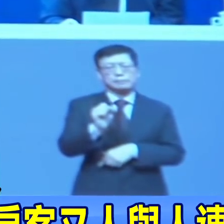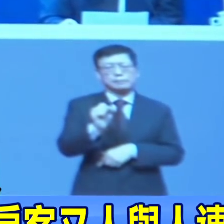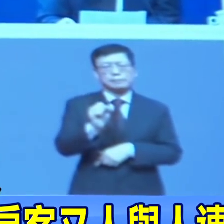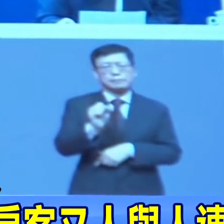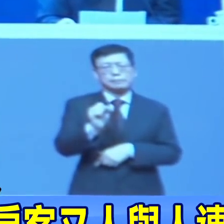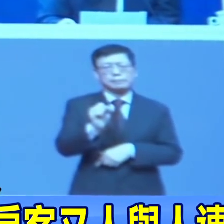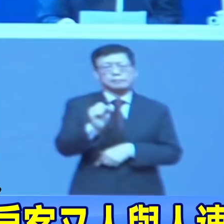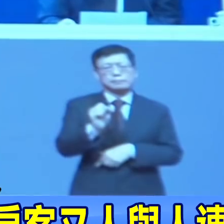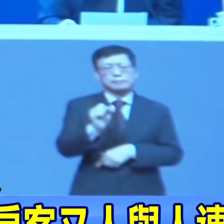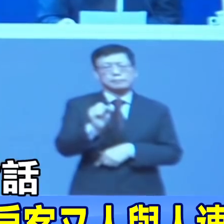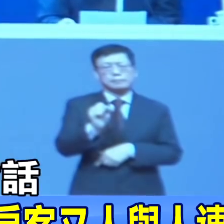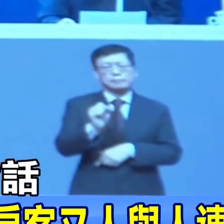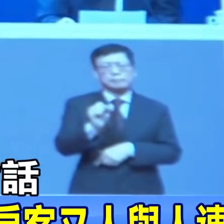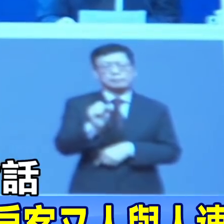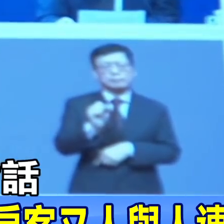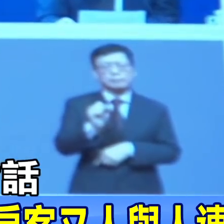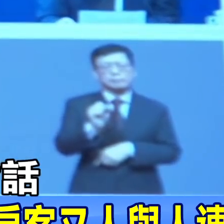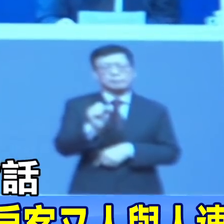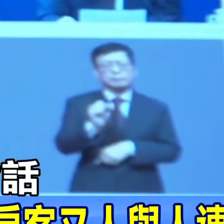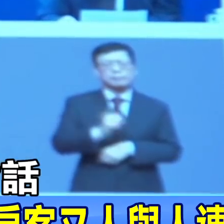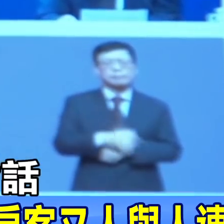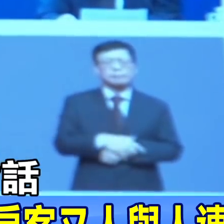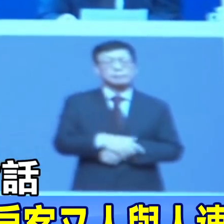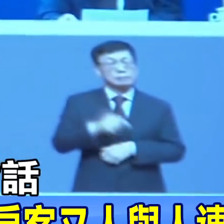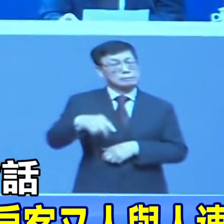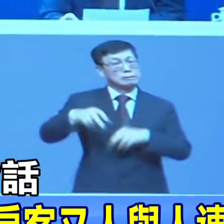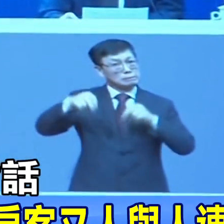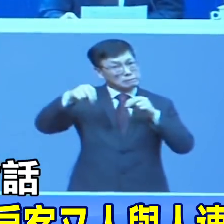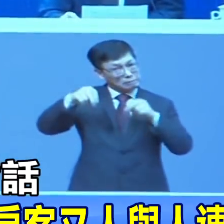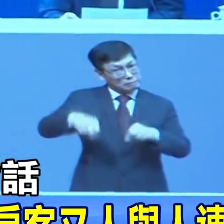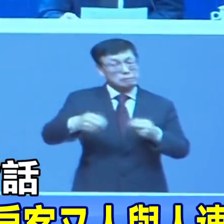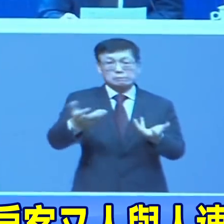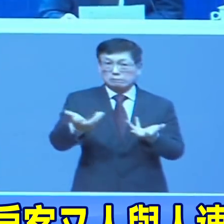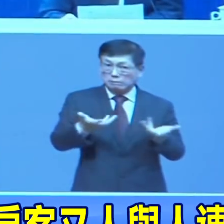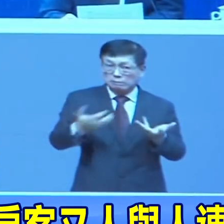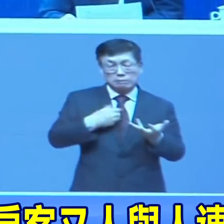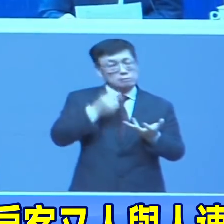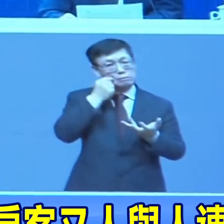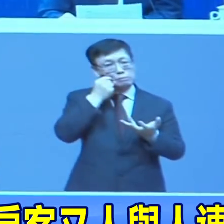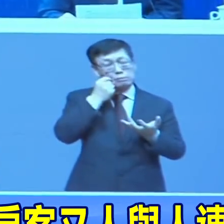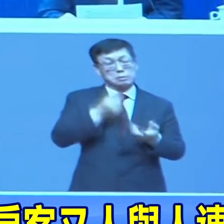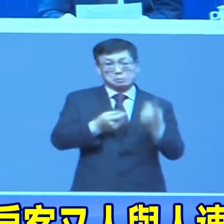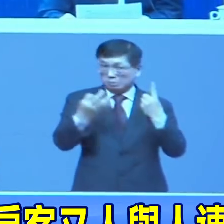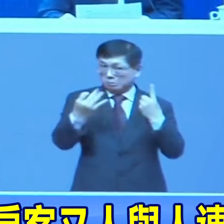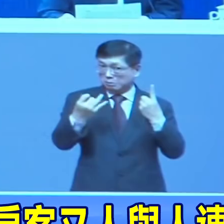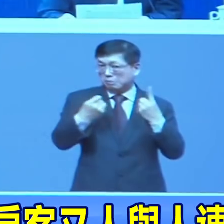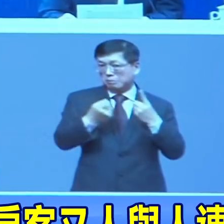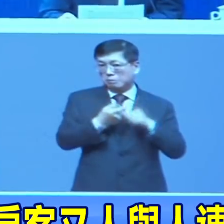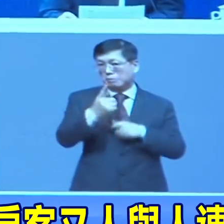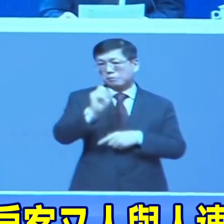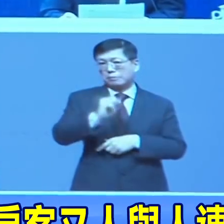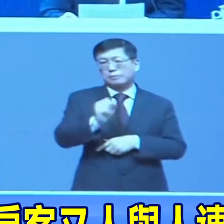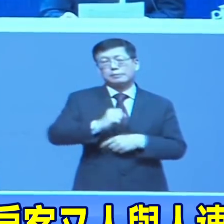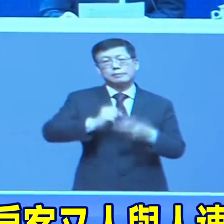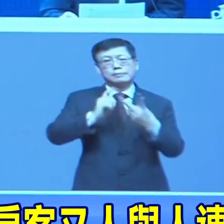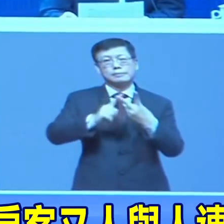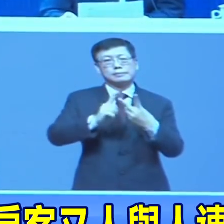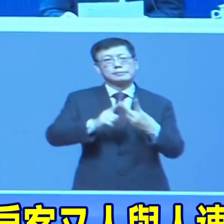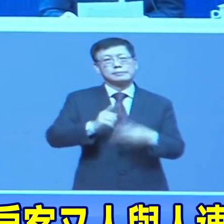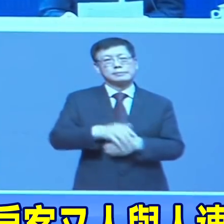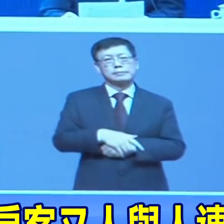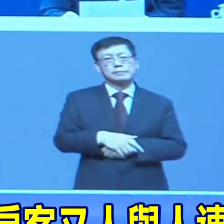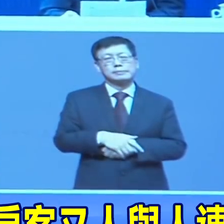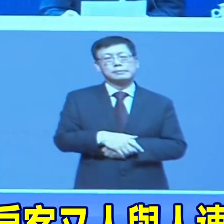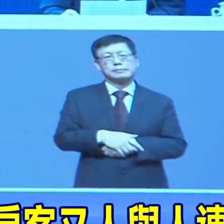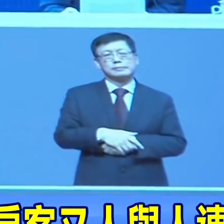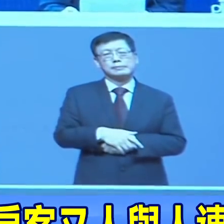政院的发言人，我们来看他们这一番对话。 采购的每剂的 庄仁祥先讲话。 那另外就是有